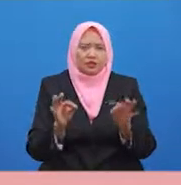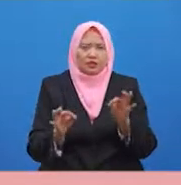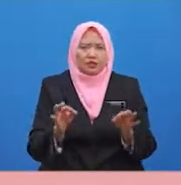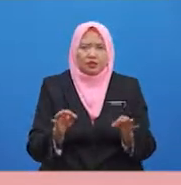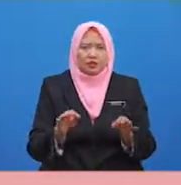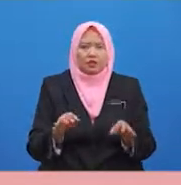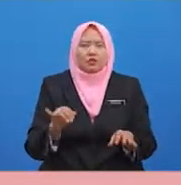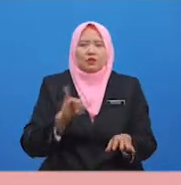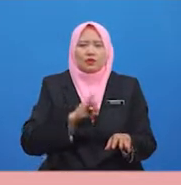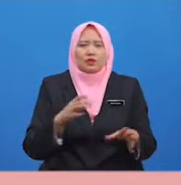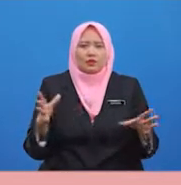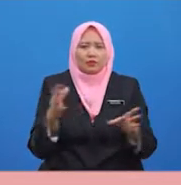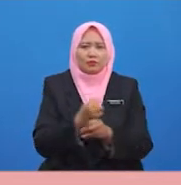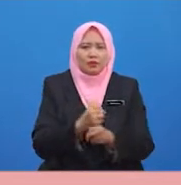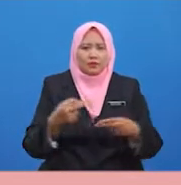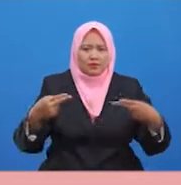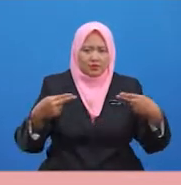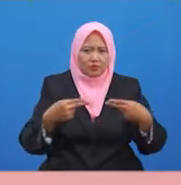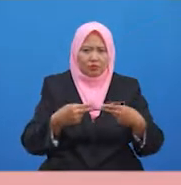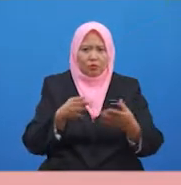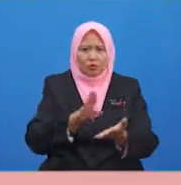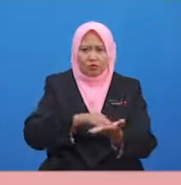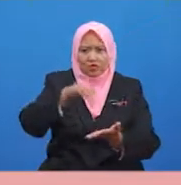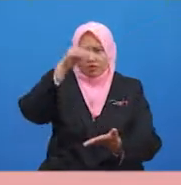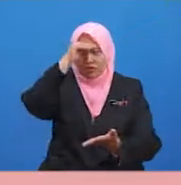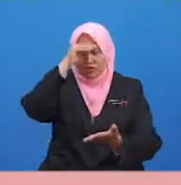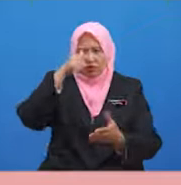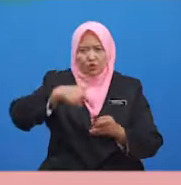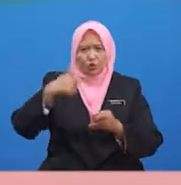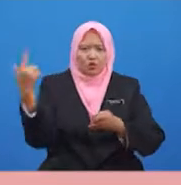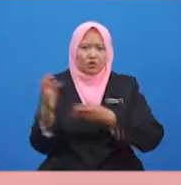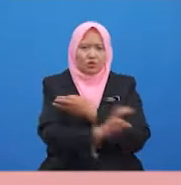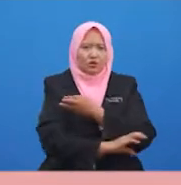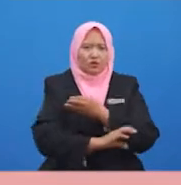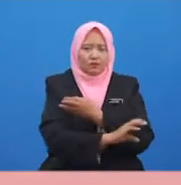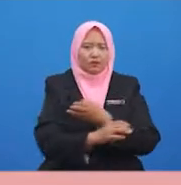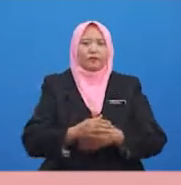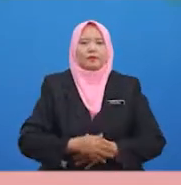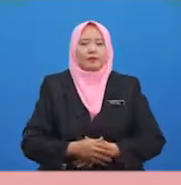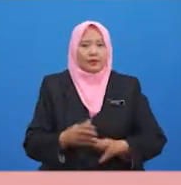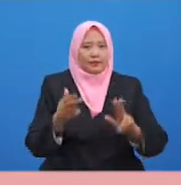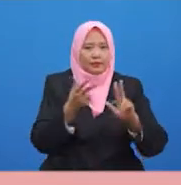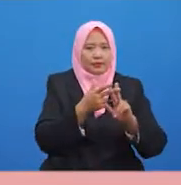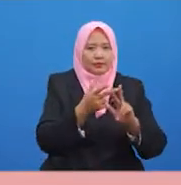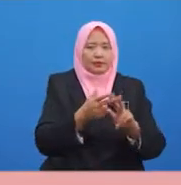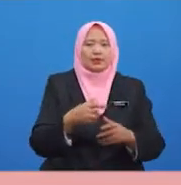Ketiga, lafaz ijab dan qabul berlaku dalam satu pertemuan akad